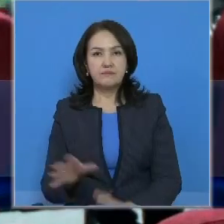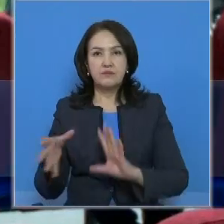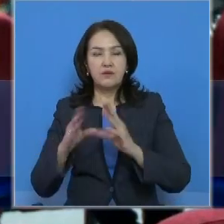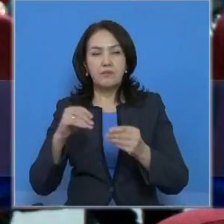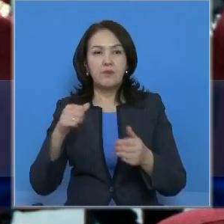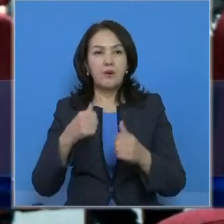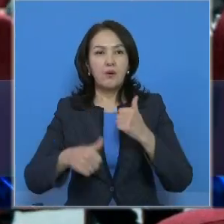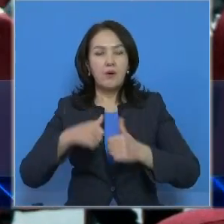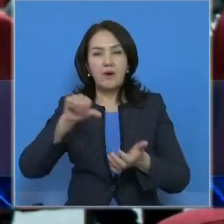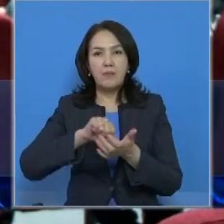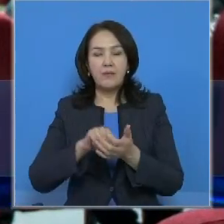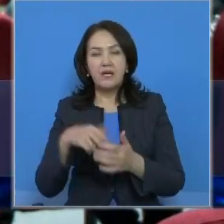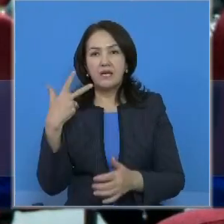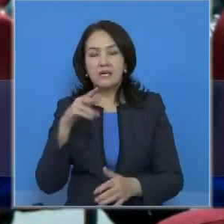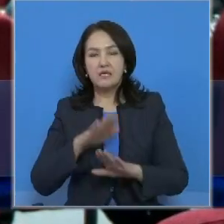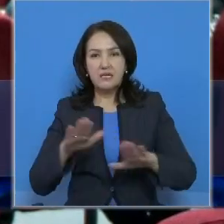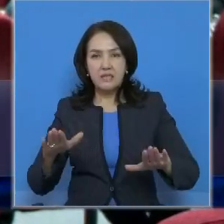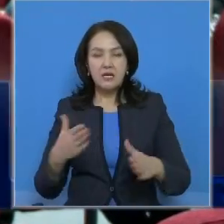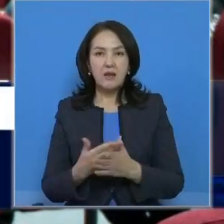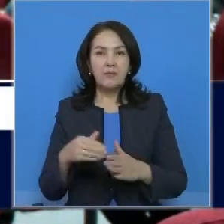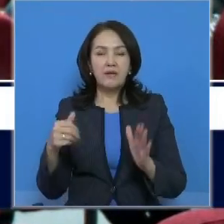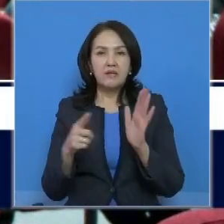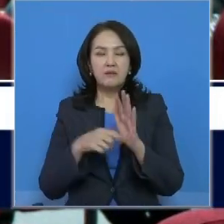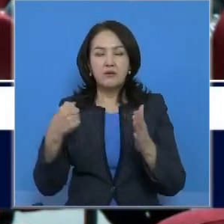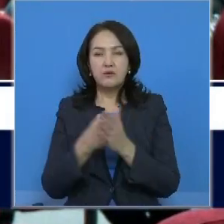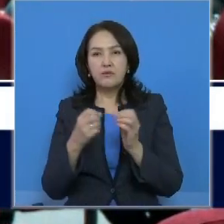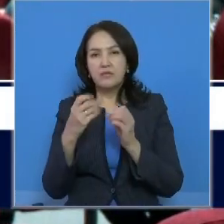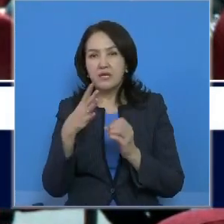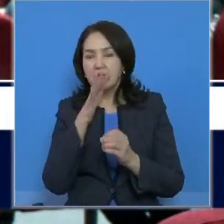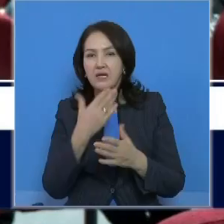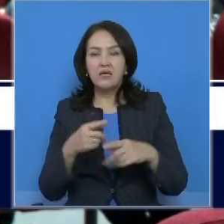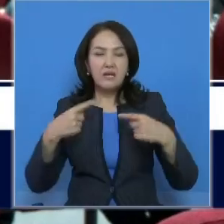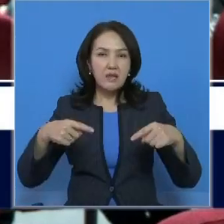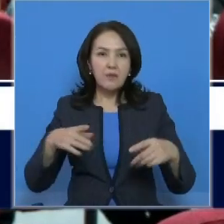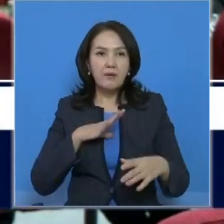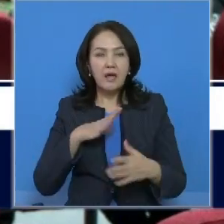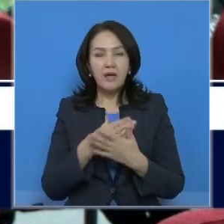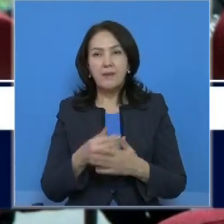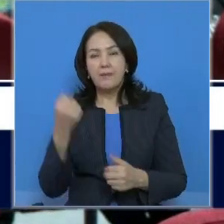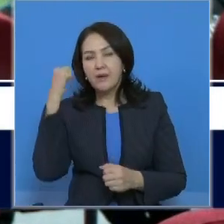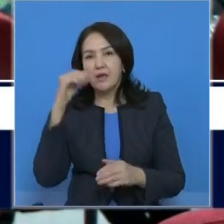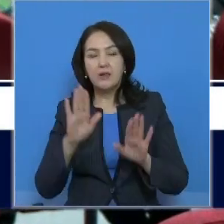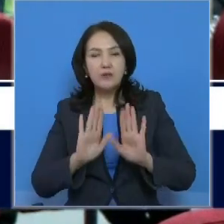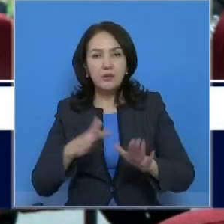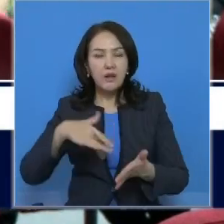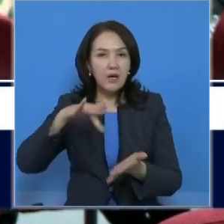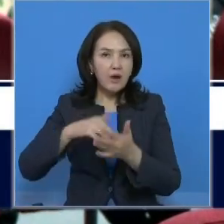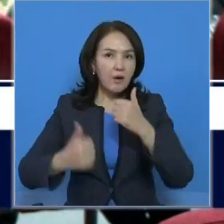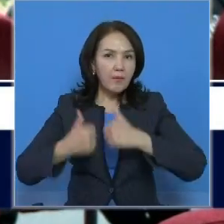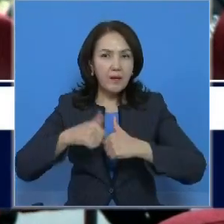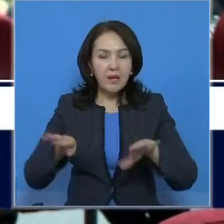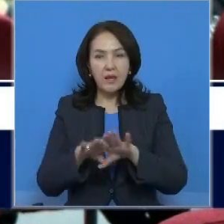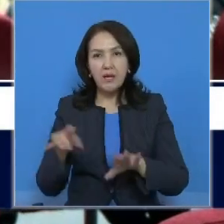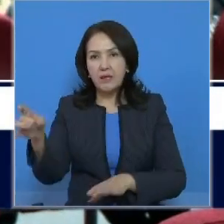конкурсе участвовало около 30 детей от 7 до 15 лет. Некоторые из них являются призерами не только городских конкурсов, но